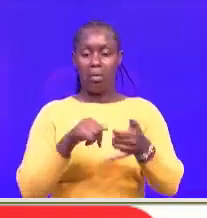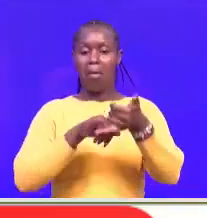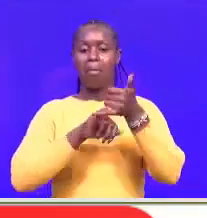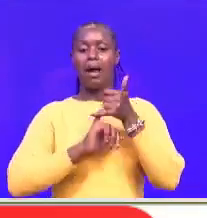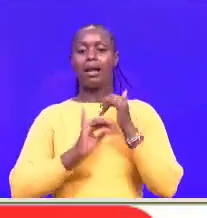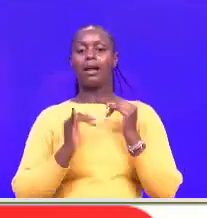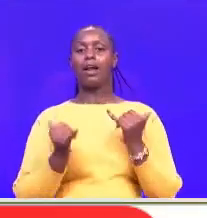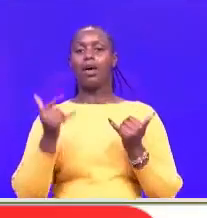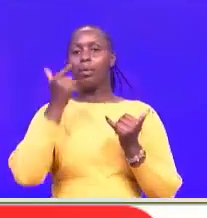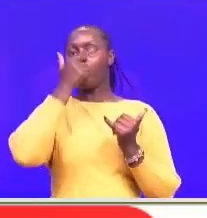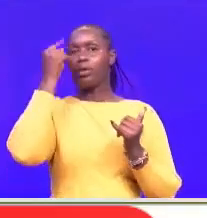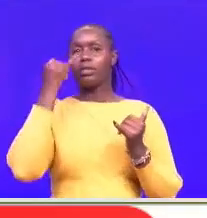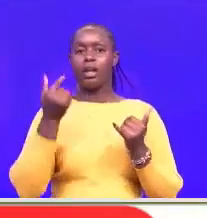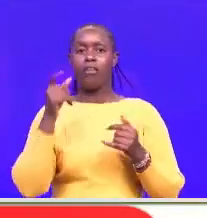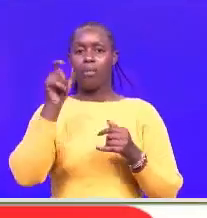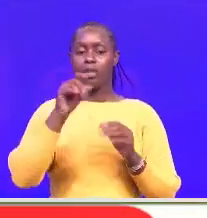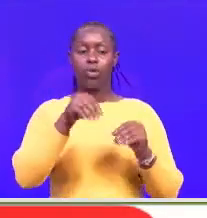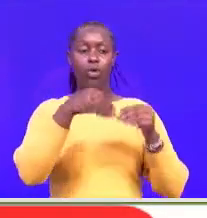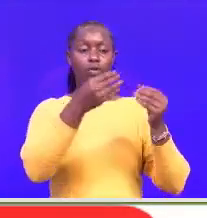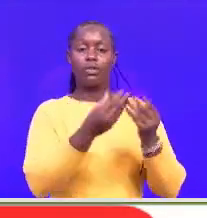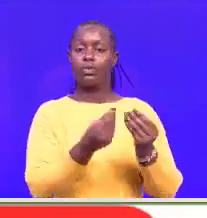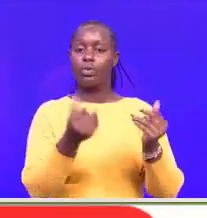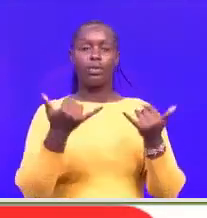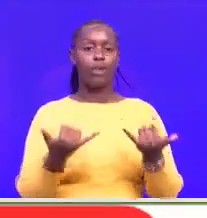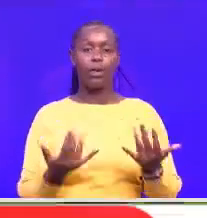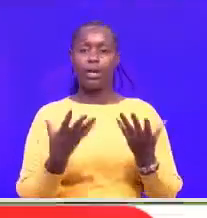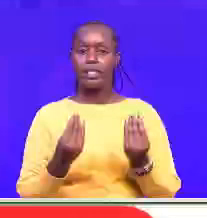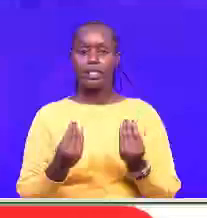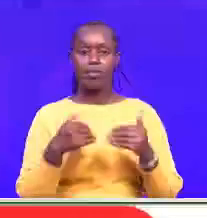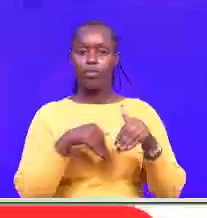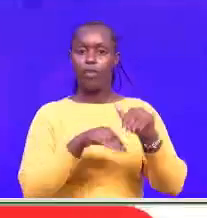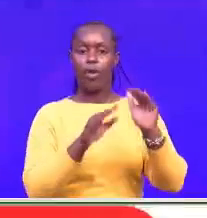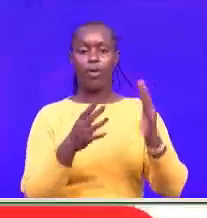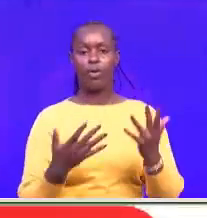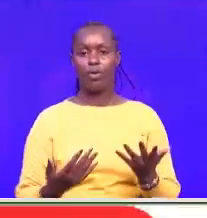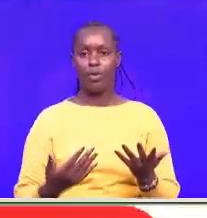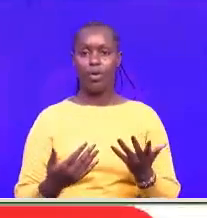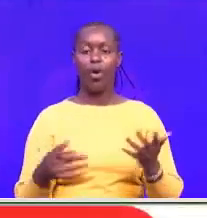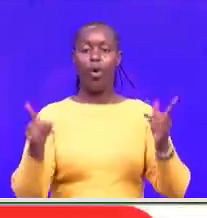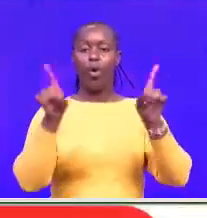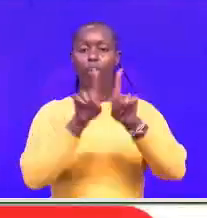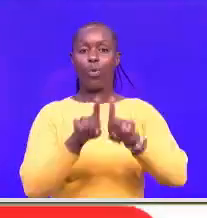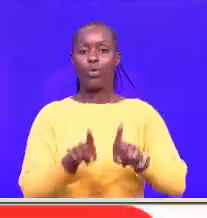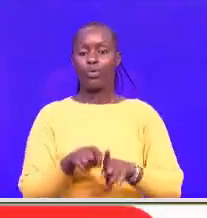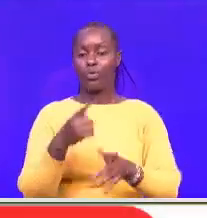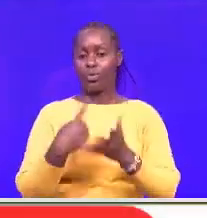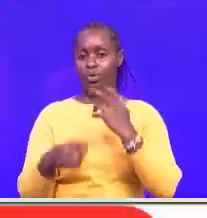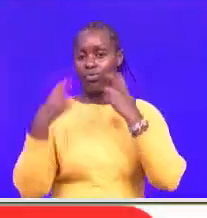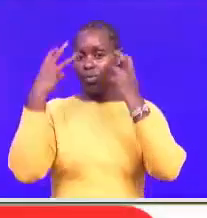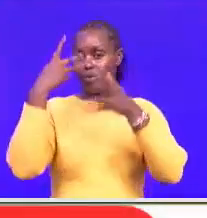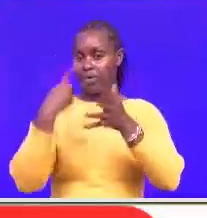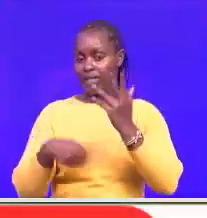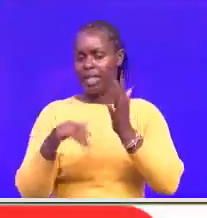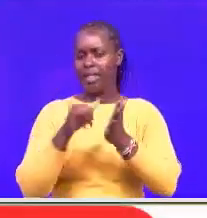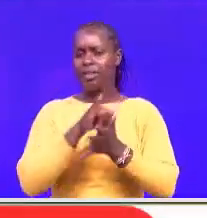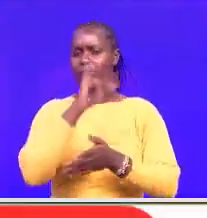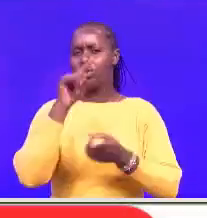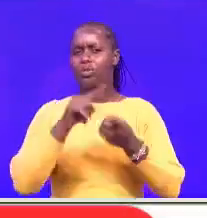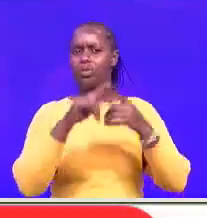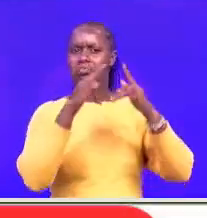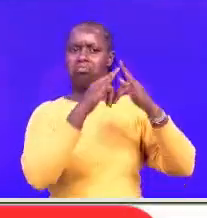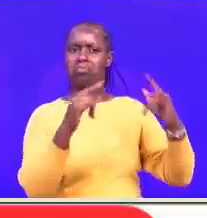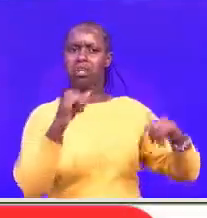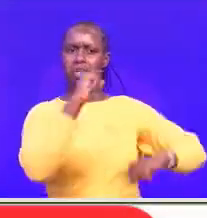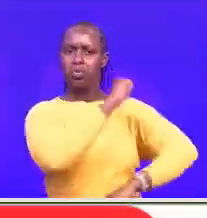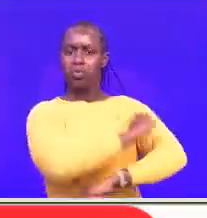this point, because if someone offers a solution right now, it's easy to go with that. Isitoshe, kinachotatanisha ni kuwa wanaopiga kambi kwenye